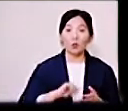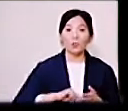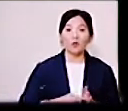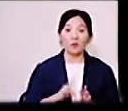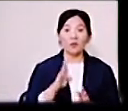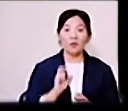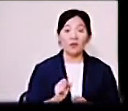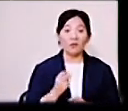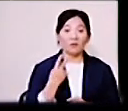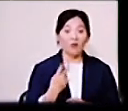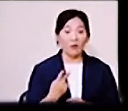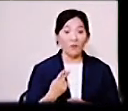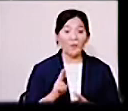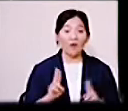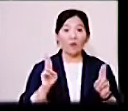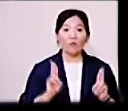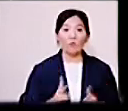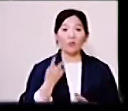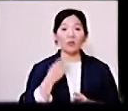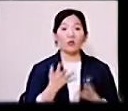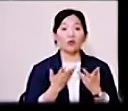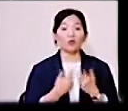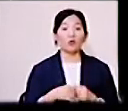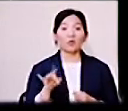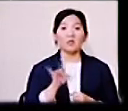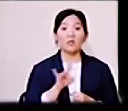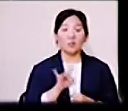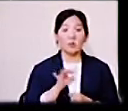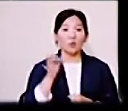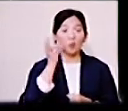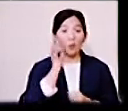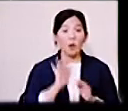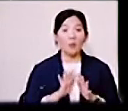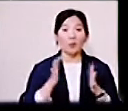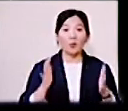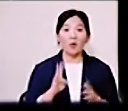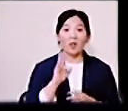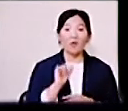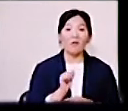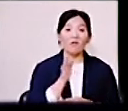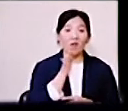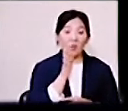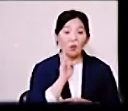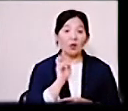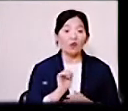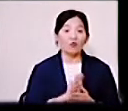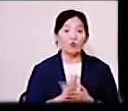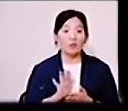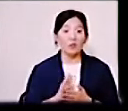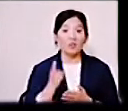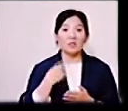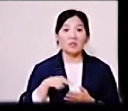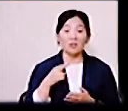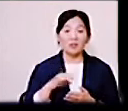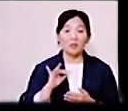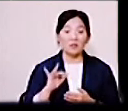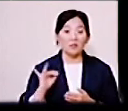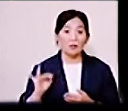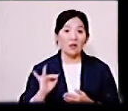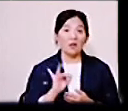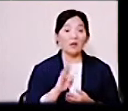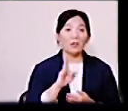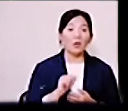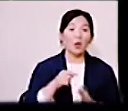2. Формула для расчета размера. Вспомним объем на время, на частоту дискретизации и